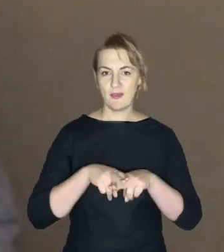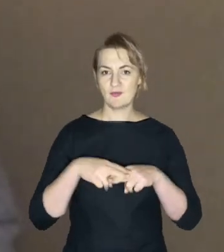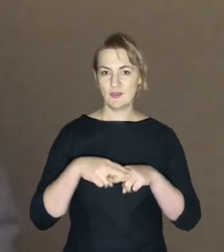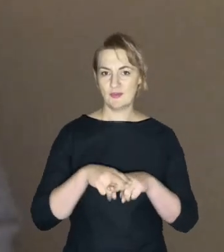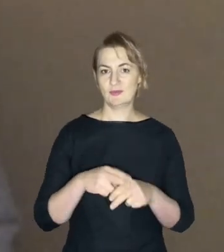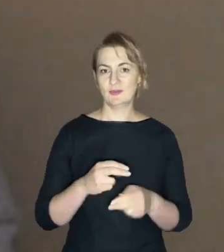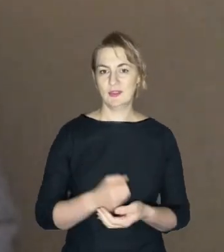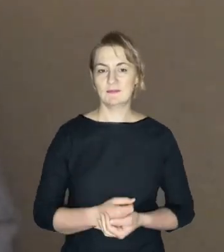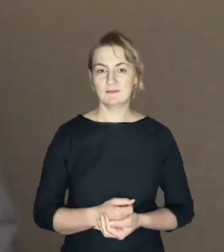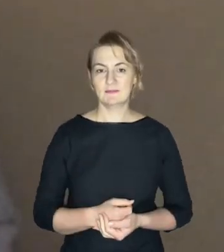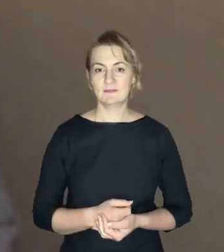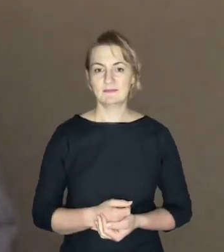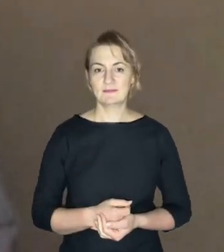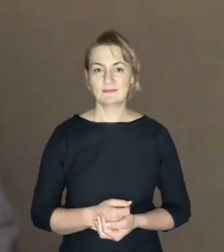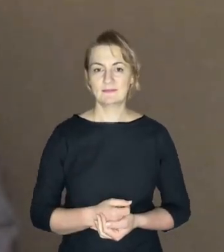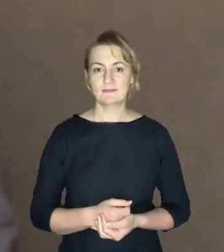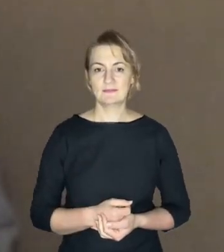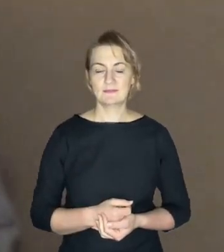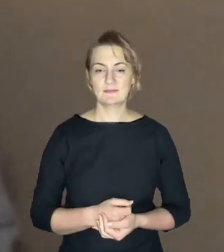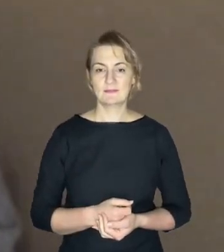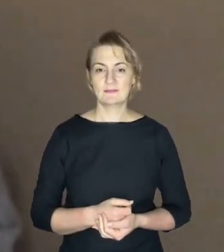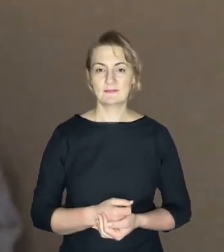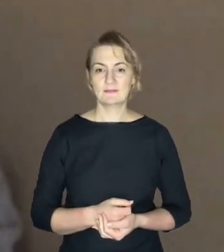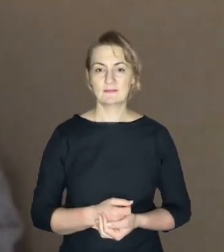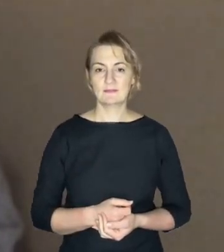tak? I